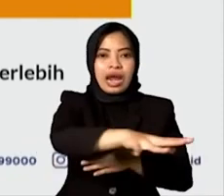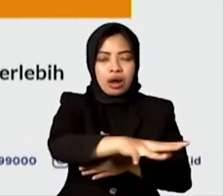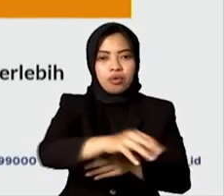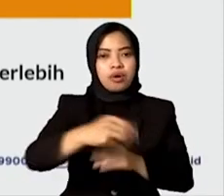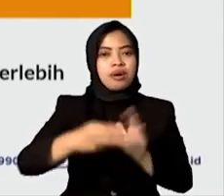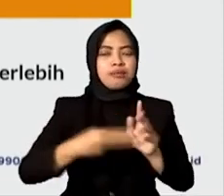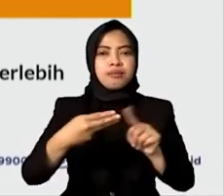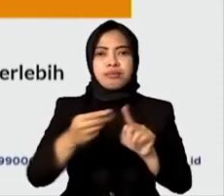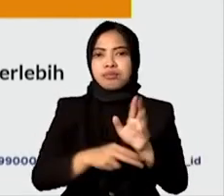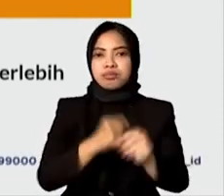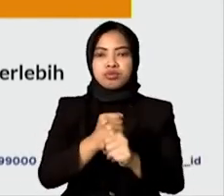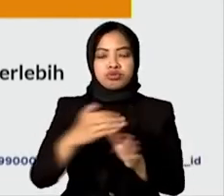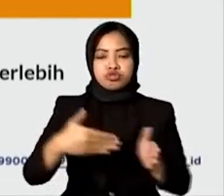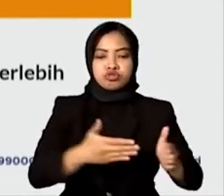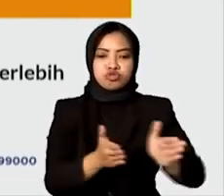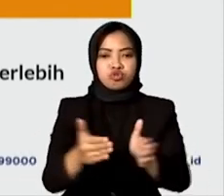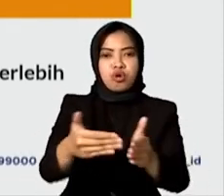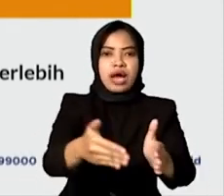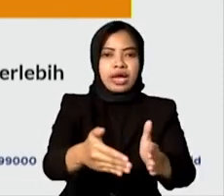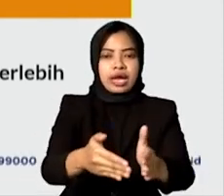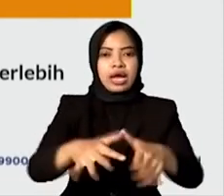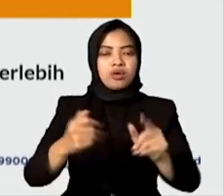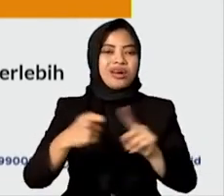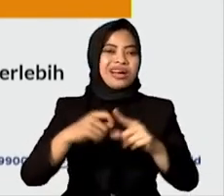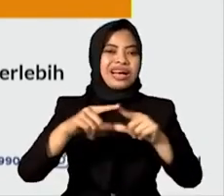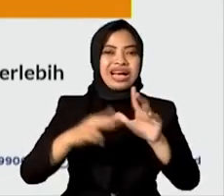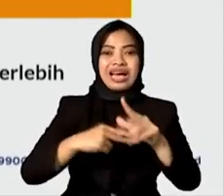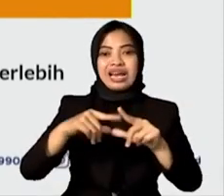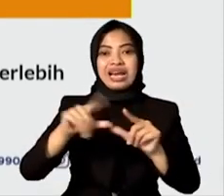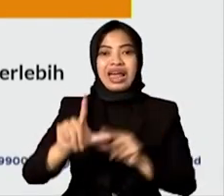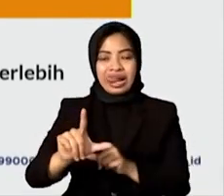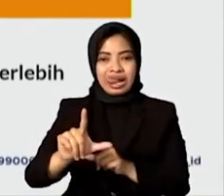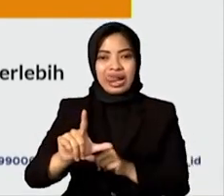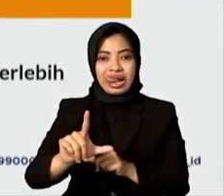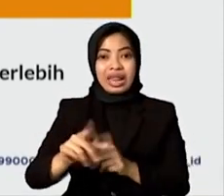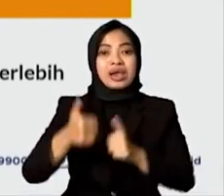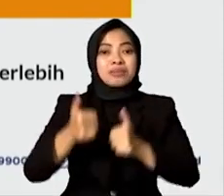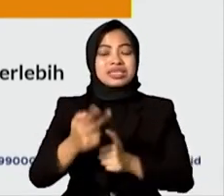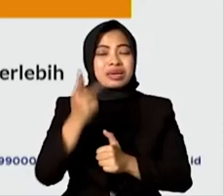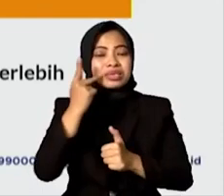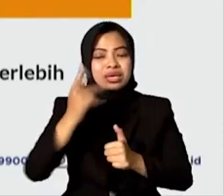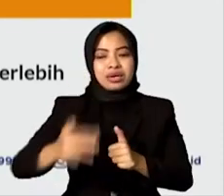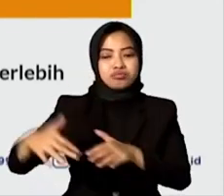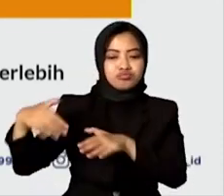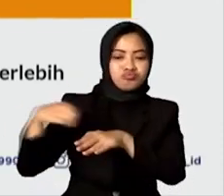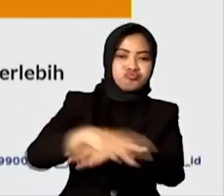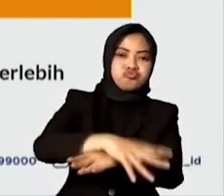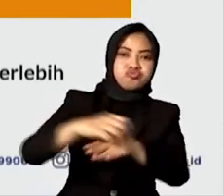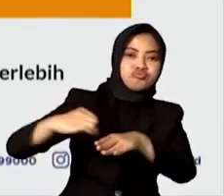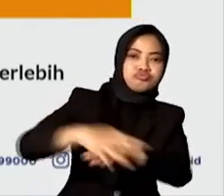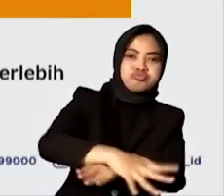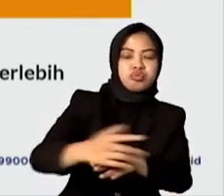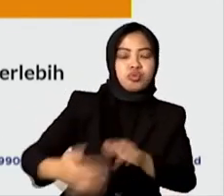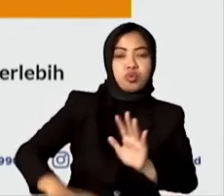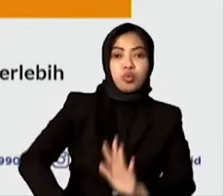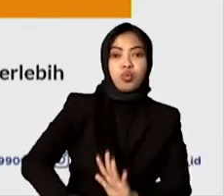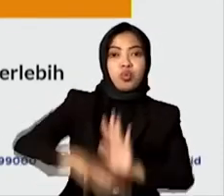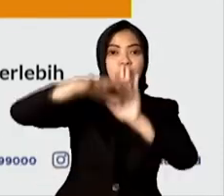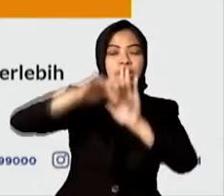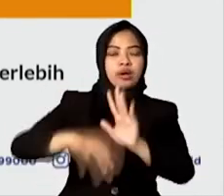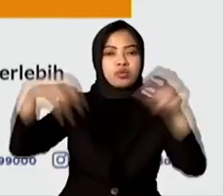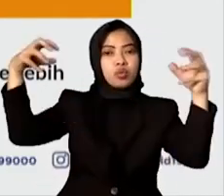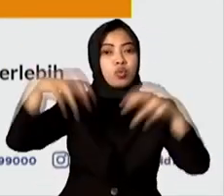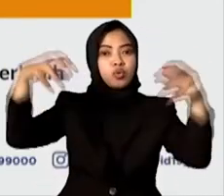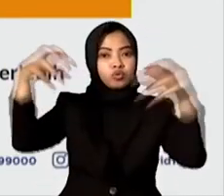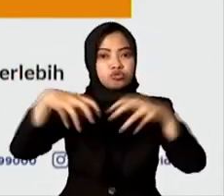Embung sungai dan kanal untuk betul-betul dapat mengantisipasi Debit air yang berlebih pada